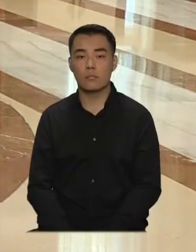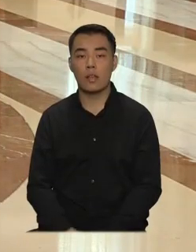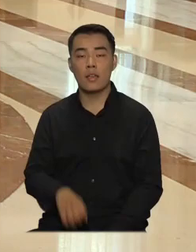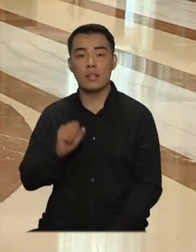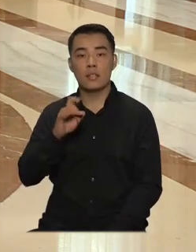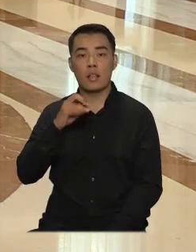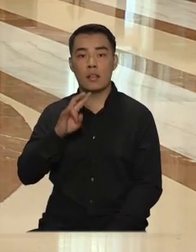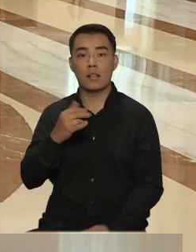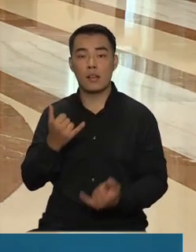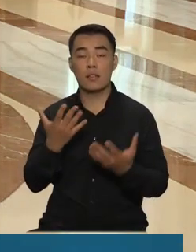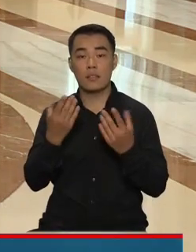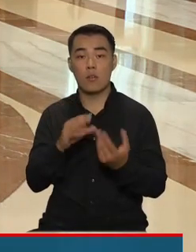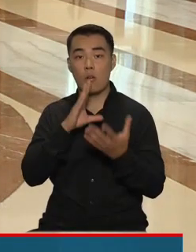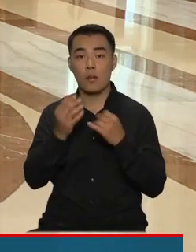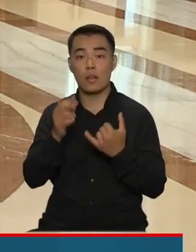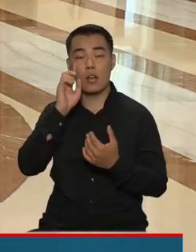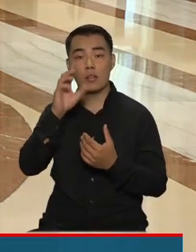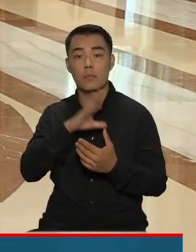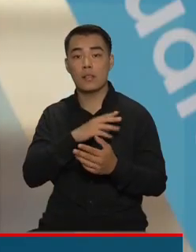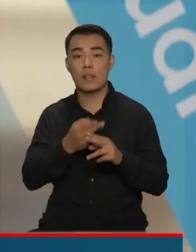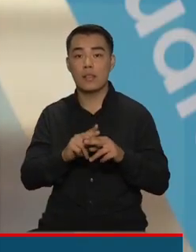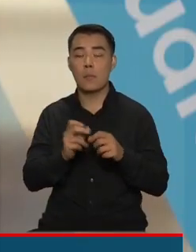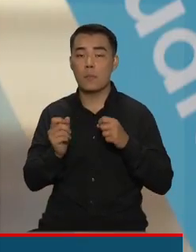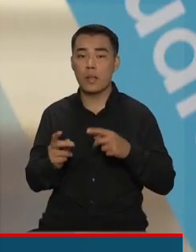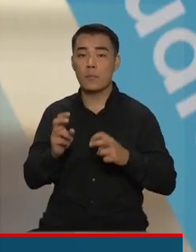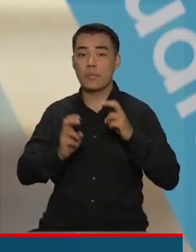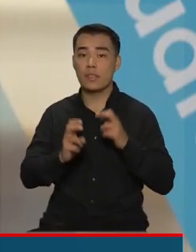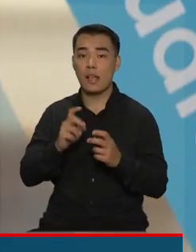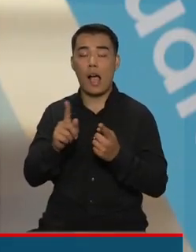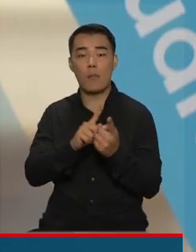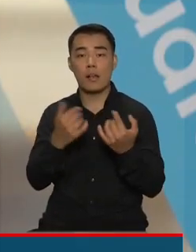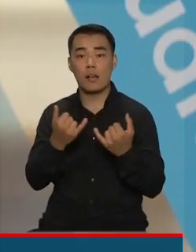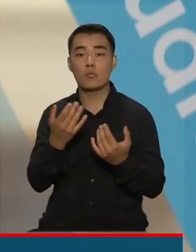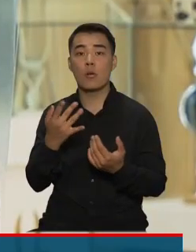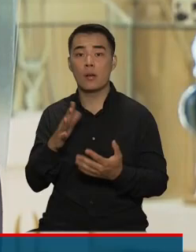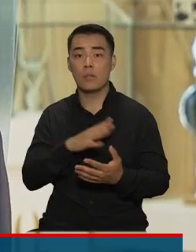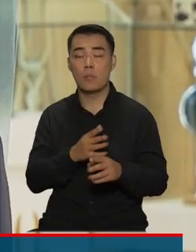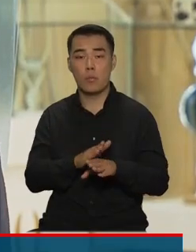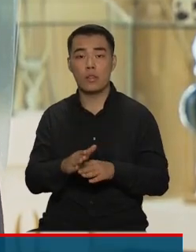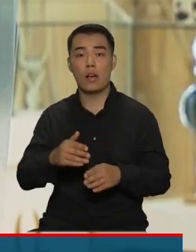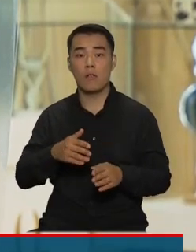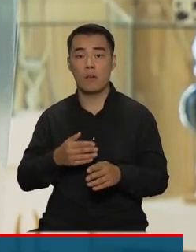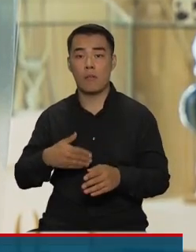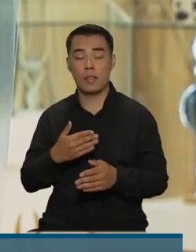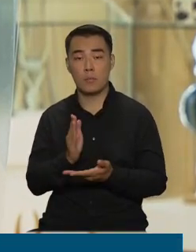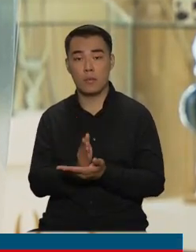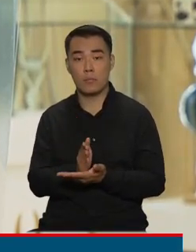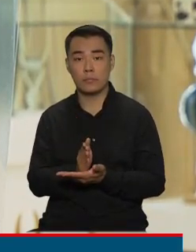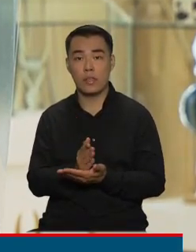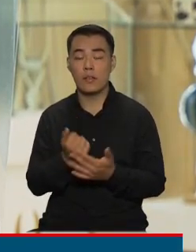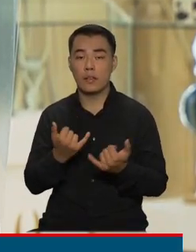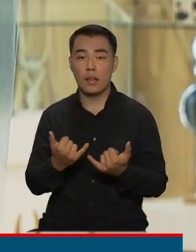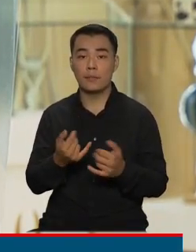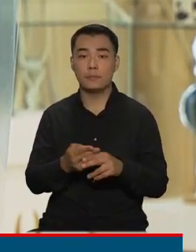Ерлан Нұралиұлы, қазіргі таңда елімізде қоқыс өңдейтін зауыттардың саны қанша, жалпы жеткілікті ме? Өкінішке қарай, бүгін